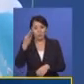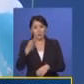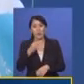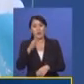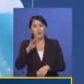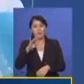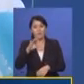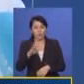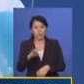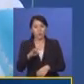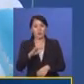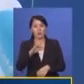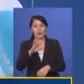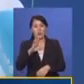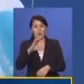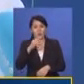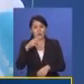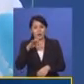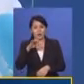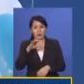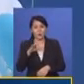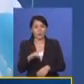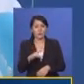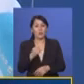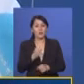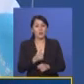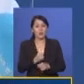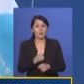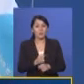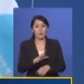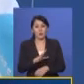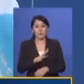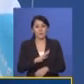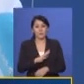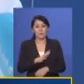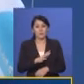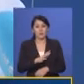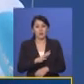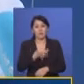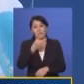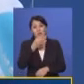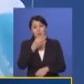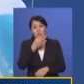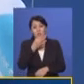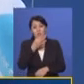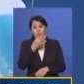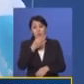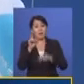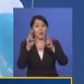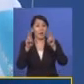вулкан, краска және де бомбочкадан әртүрлі істедік. Басында біз жай